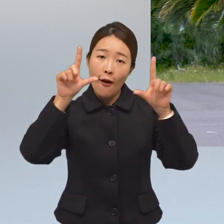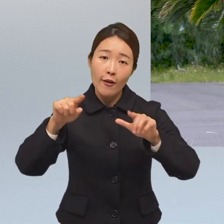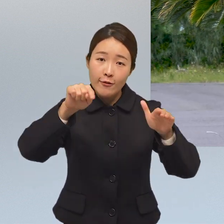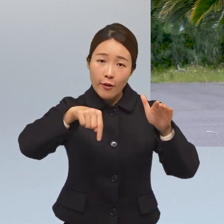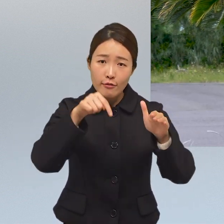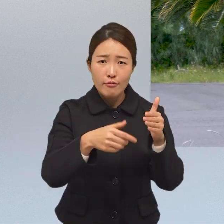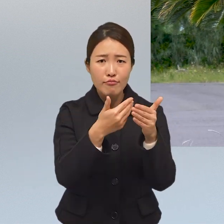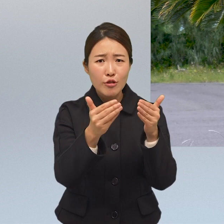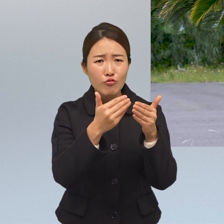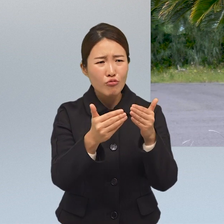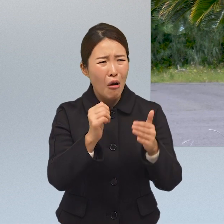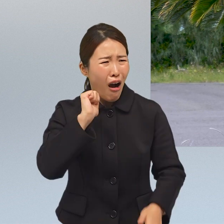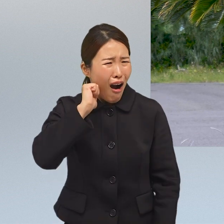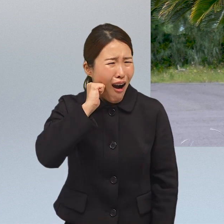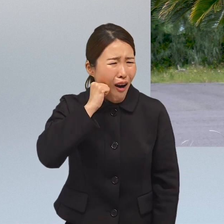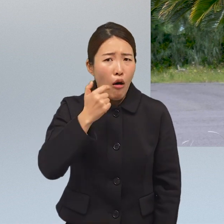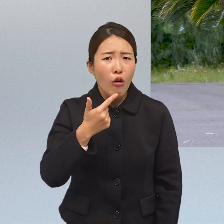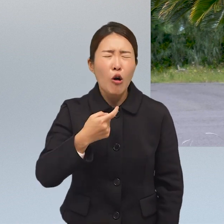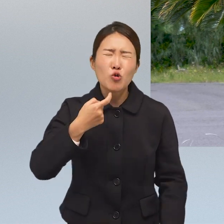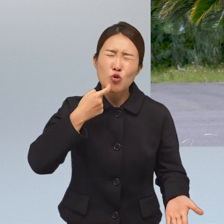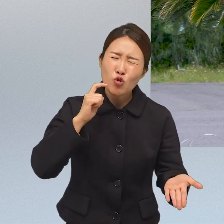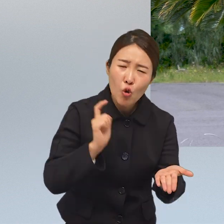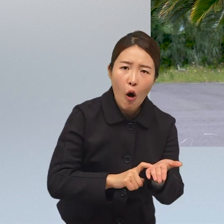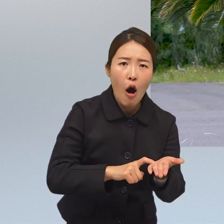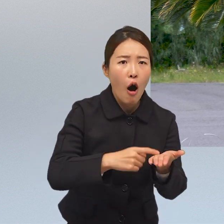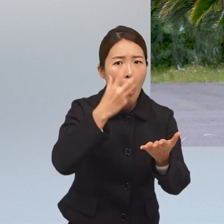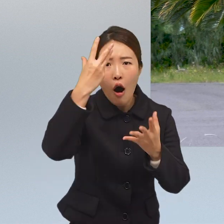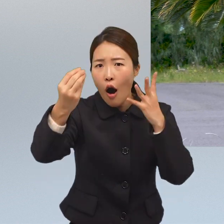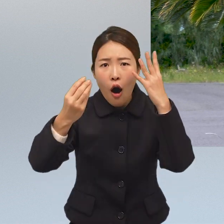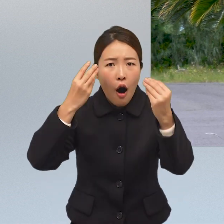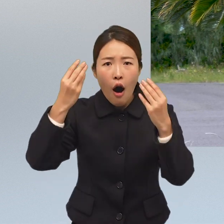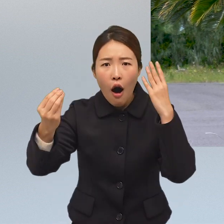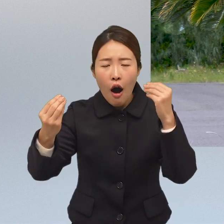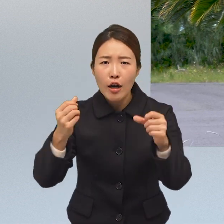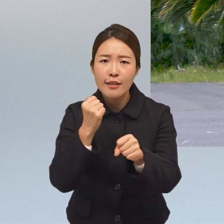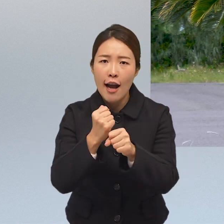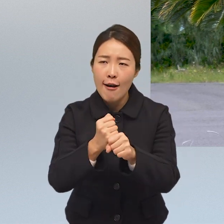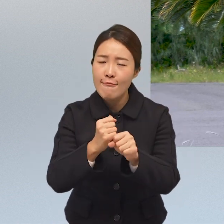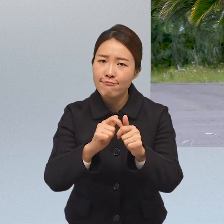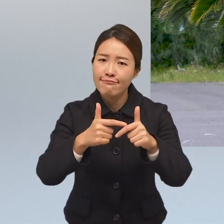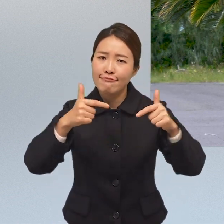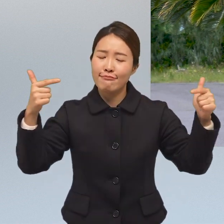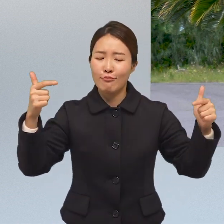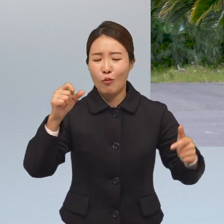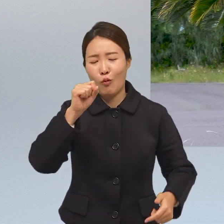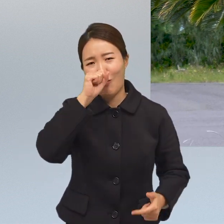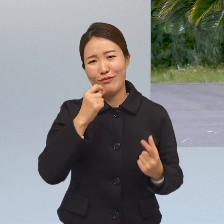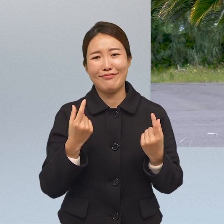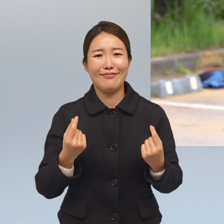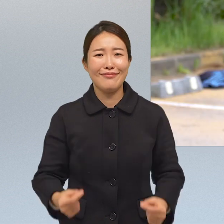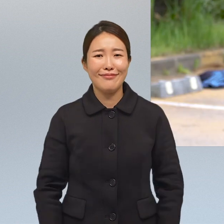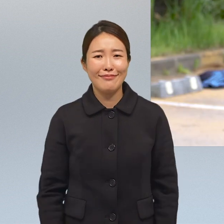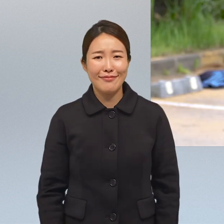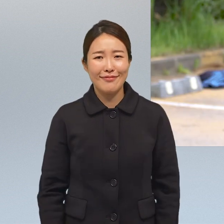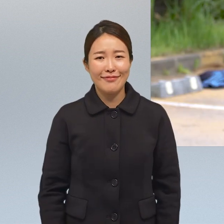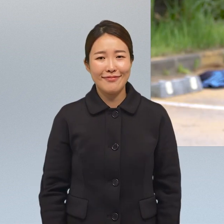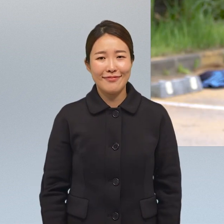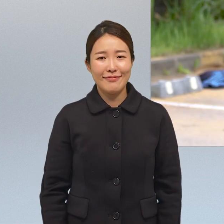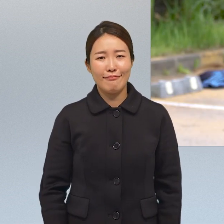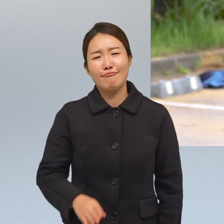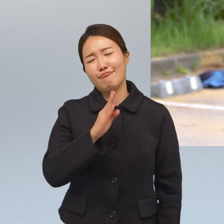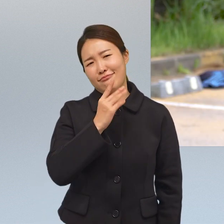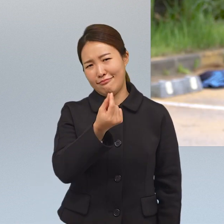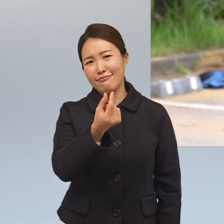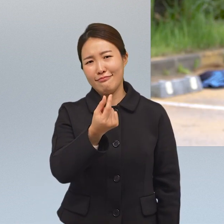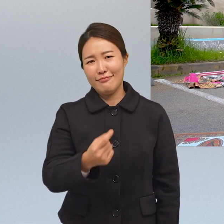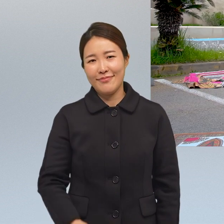일상생활 속에서 좀 더 이런 미술을 어렵지 않게 좀 풀어내는 그런 작업들이 더 많으면 참 좋겠다, 그런 맞아요. 생각도